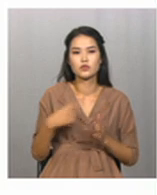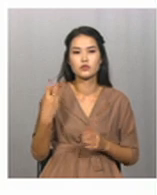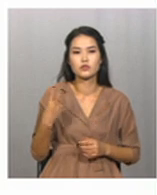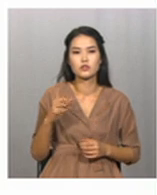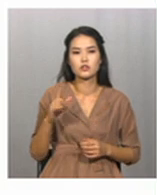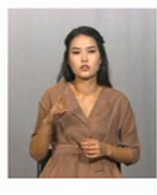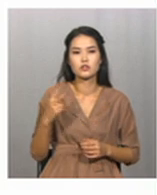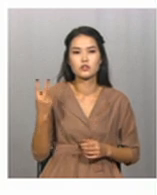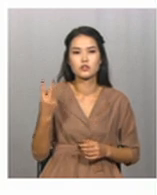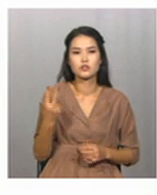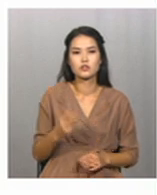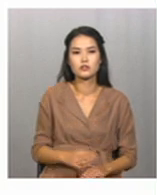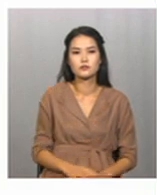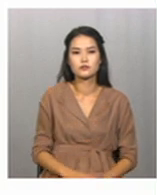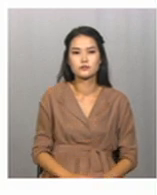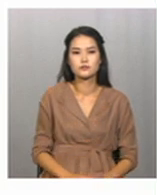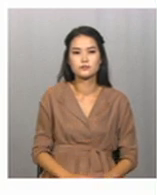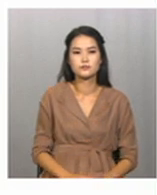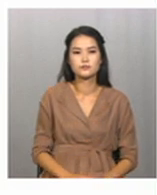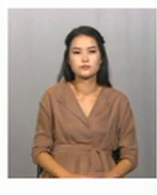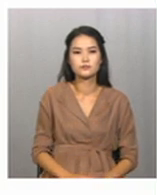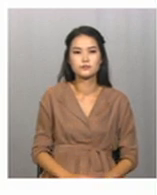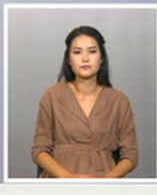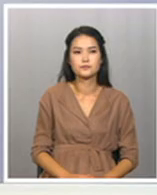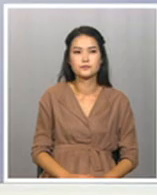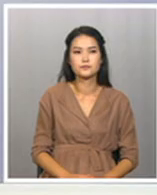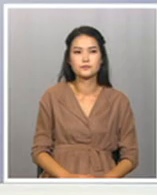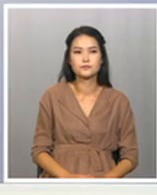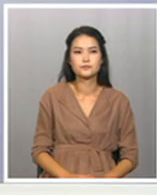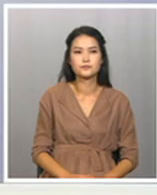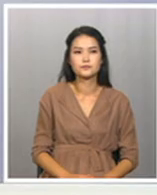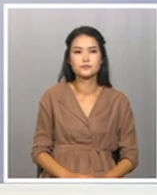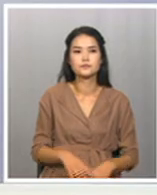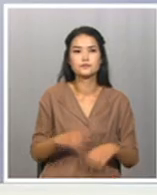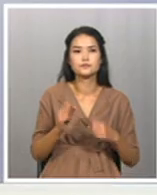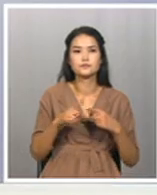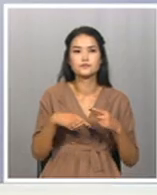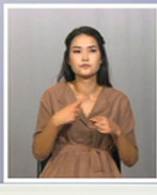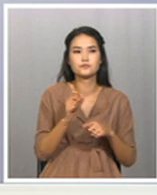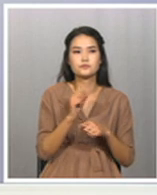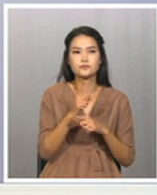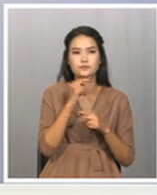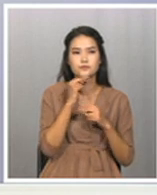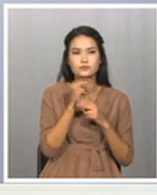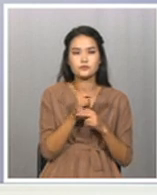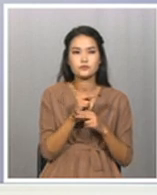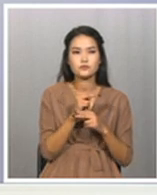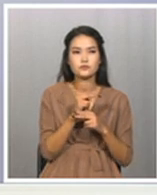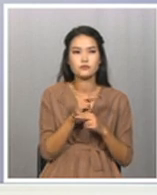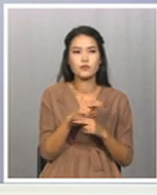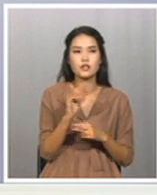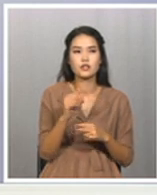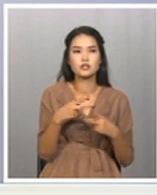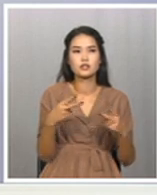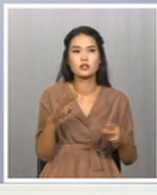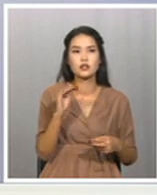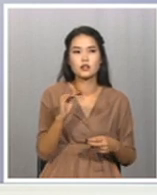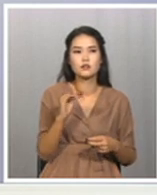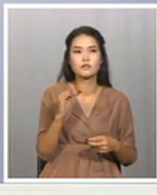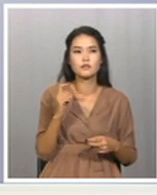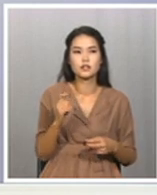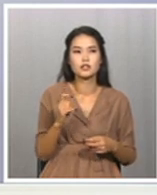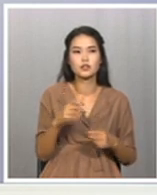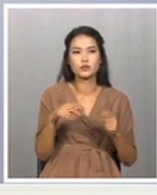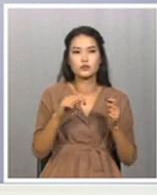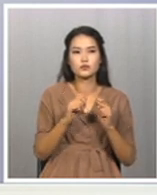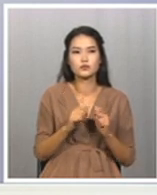бөлінген 3 көбейтілген 2-нің натурал логарифмі. Енді мынадай тапсырма қарастырайық. Y тең болады